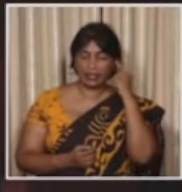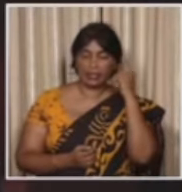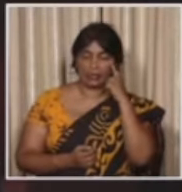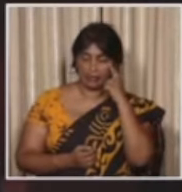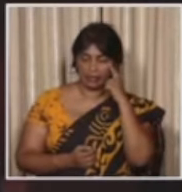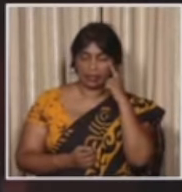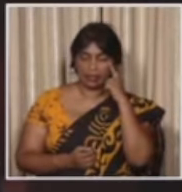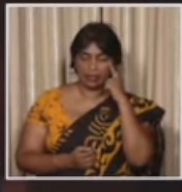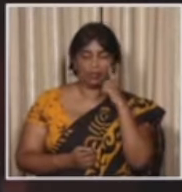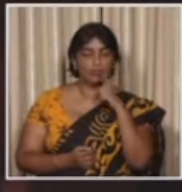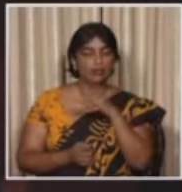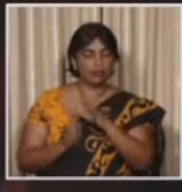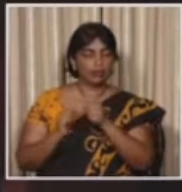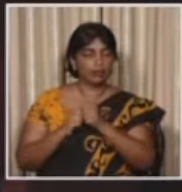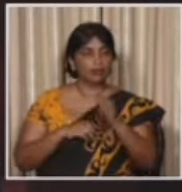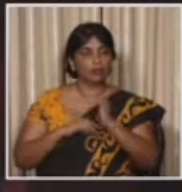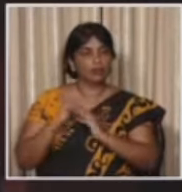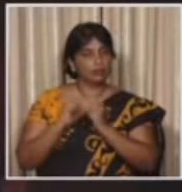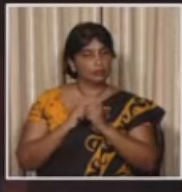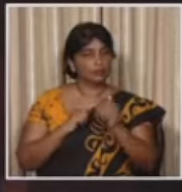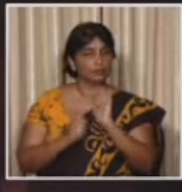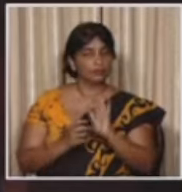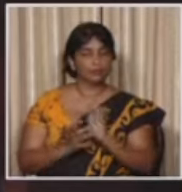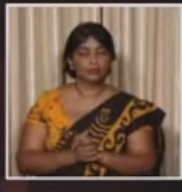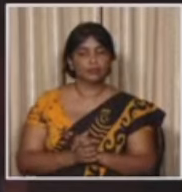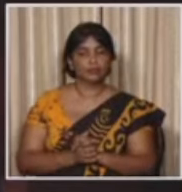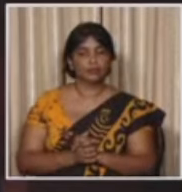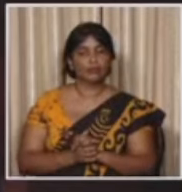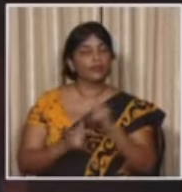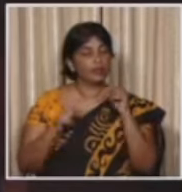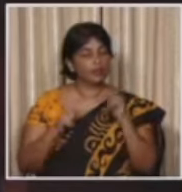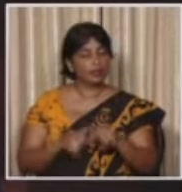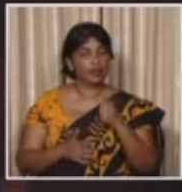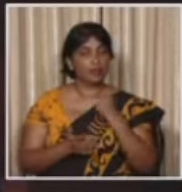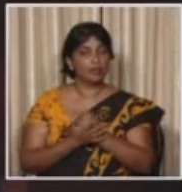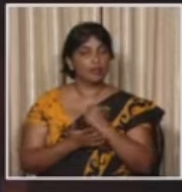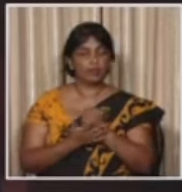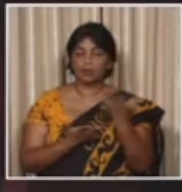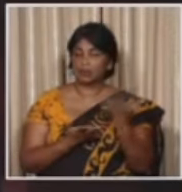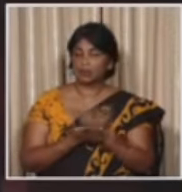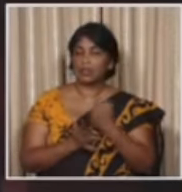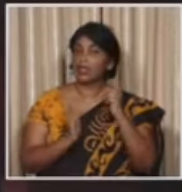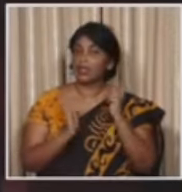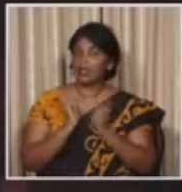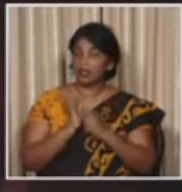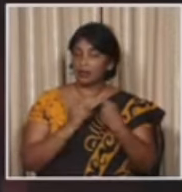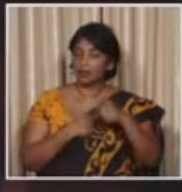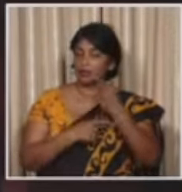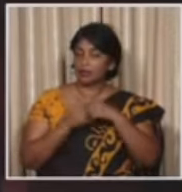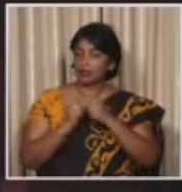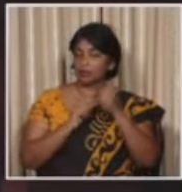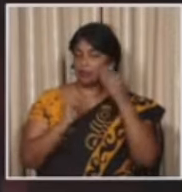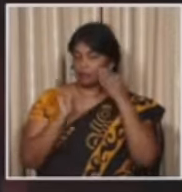කිසි වැඩපිළිවෙලක් ක්‍රියාත්මක කරන්නට ඕන. දැනට බැංකුවලට අයවැය යුතු ණය පිළිබඳ ප්‍රතිව්‍යුහගත